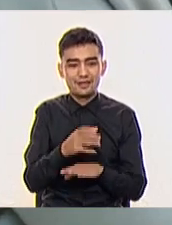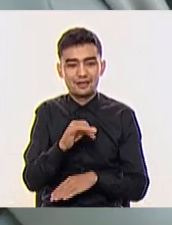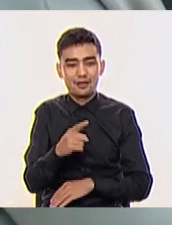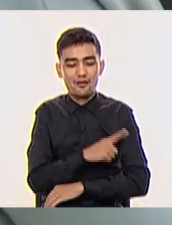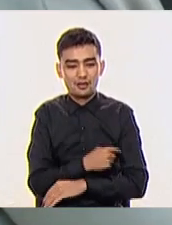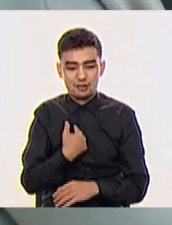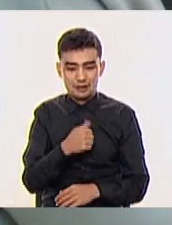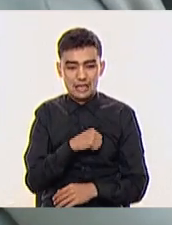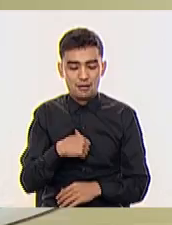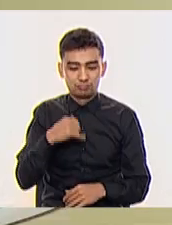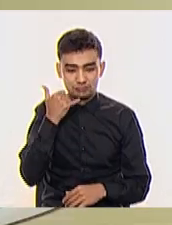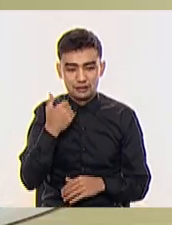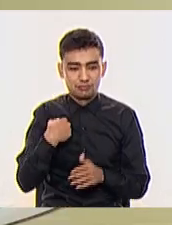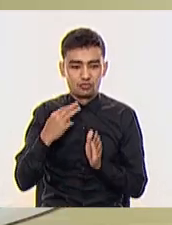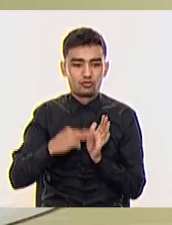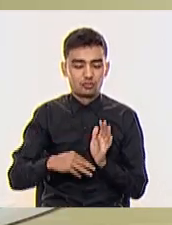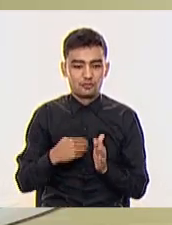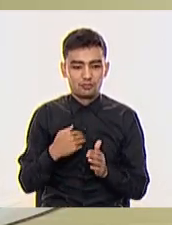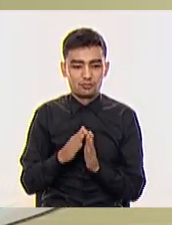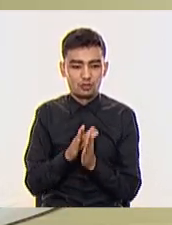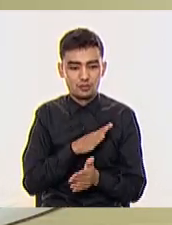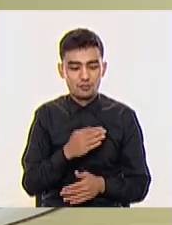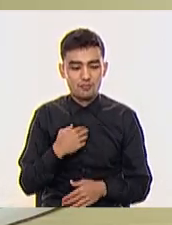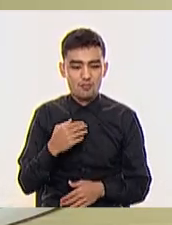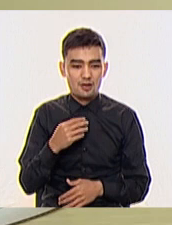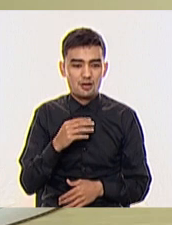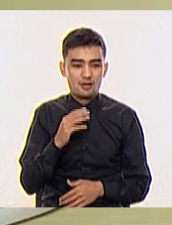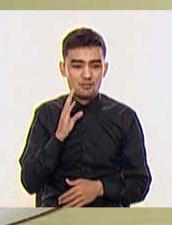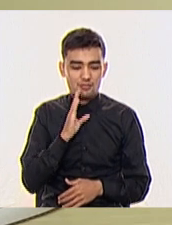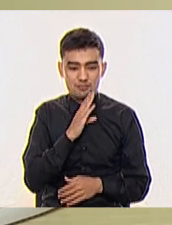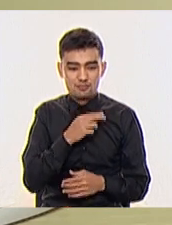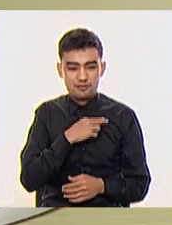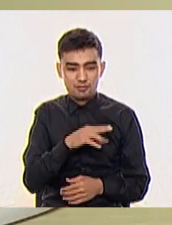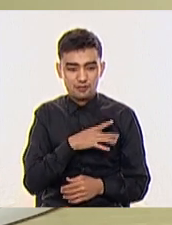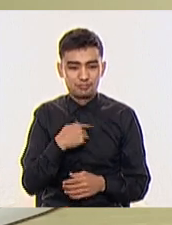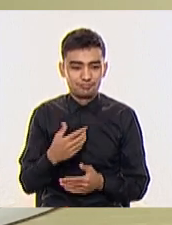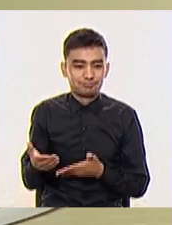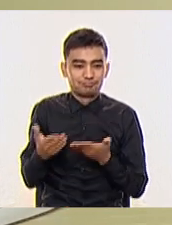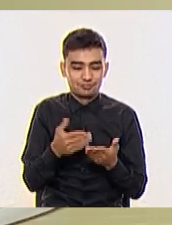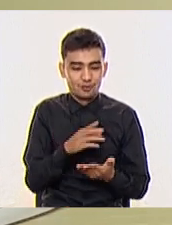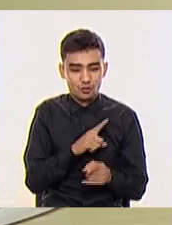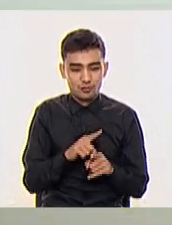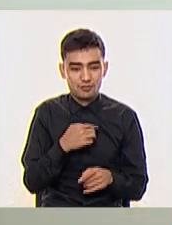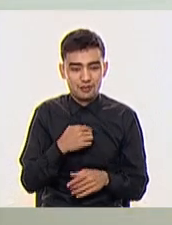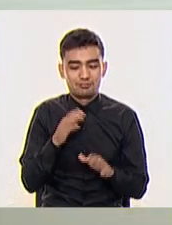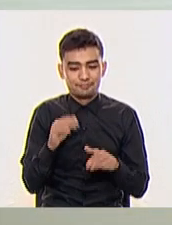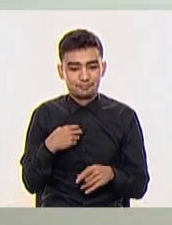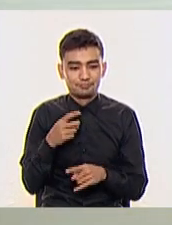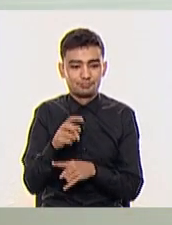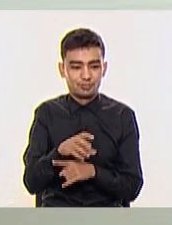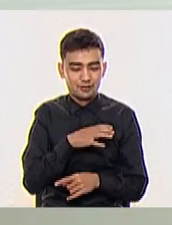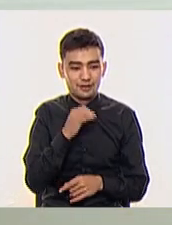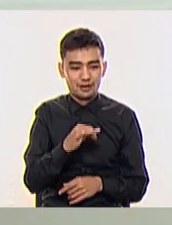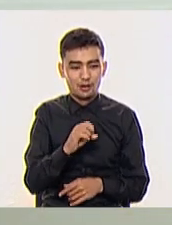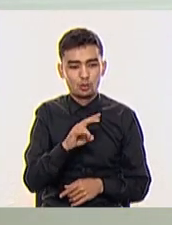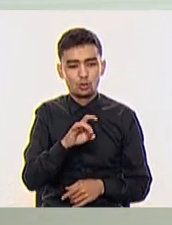салуын өзі өтініпті. Мені енем қайтыс болғасын, сол маған көңіл білдіреміз деп шақырған болатын. Сол үшін мен келдім. Мен